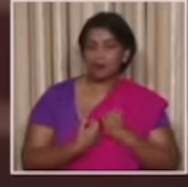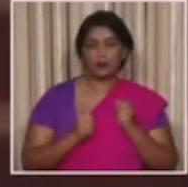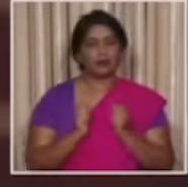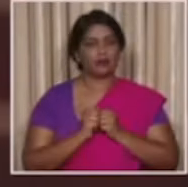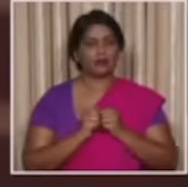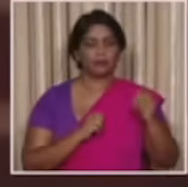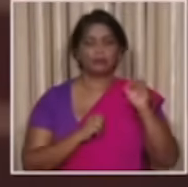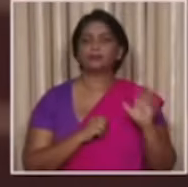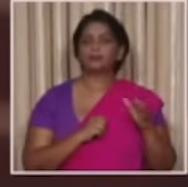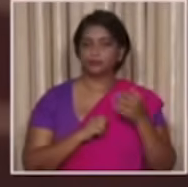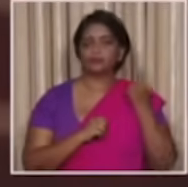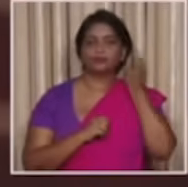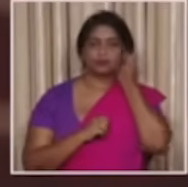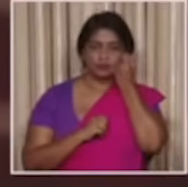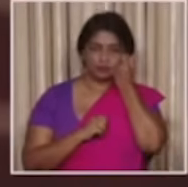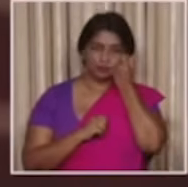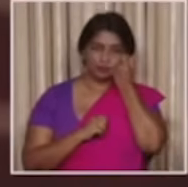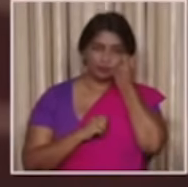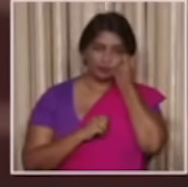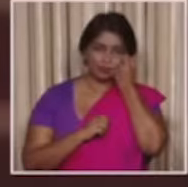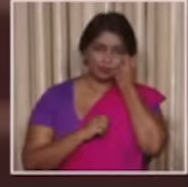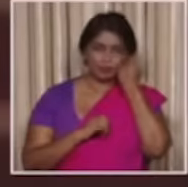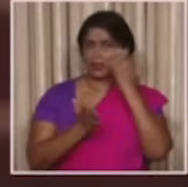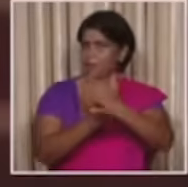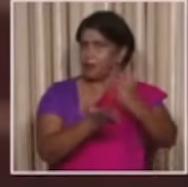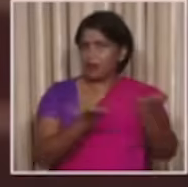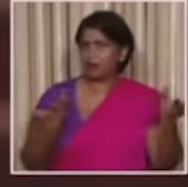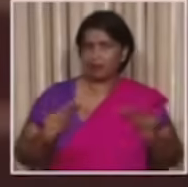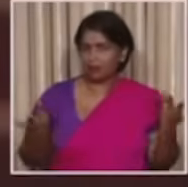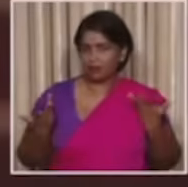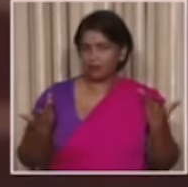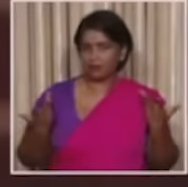කටයුතු කරනවායි කියන එක මතයක්. කරුණාකරලා මම කාටවත් බාධා කරේ නැහනේ.